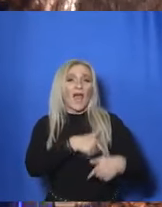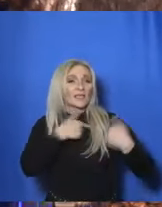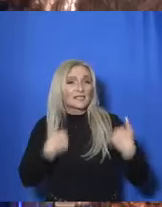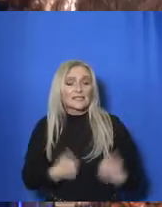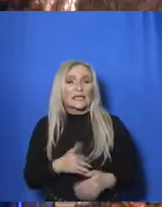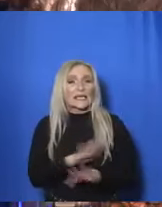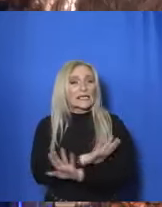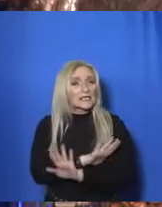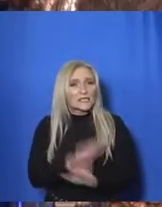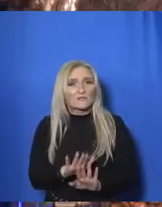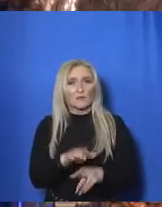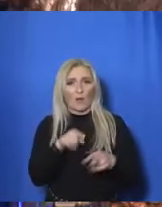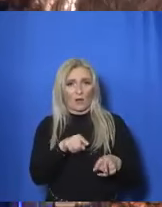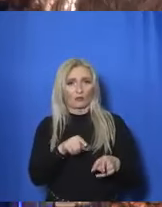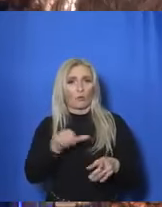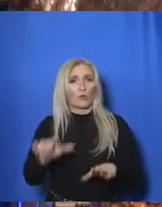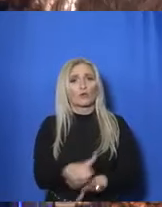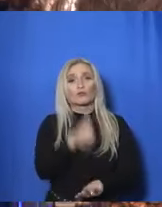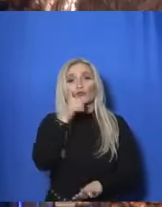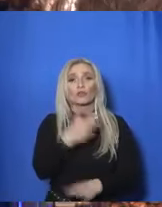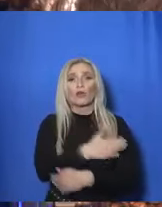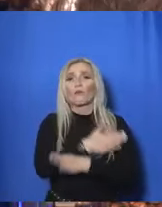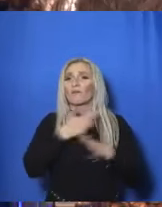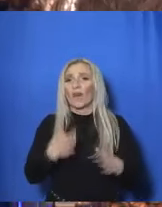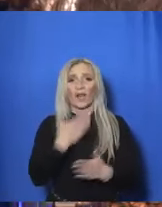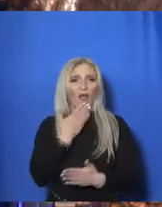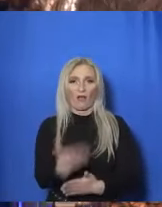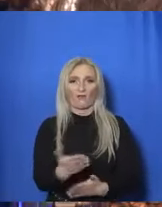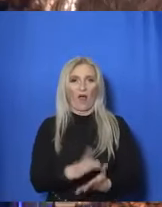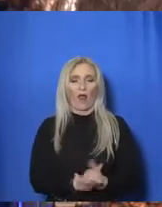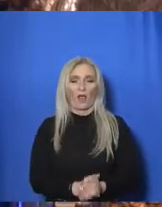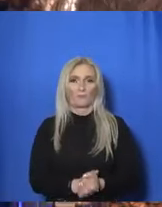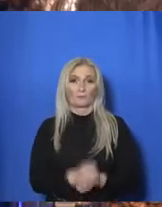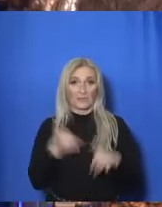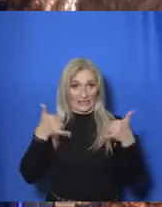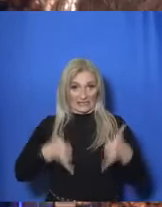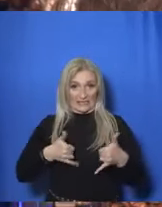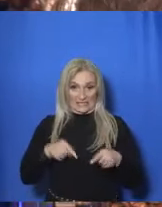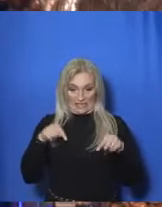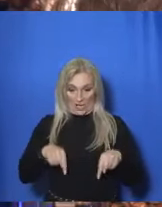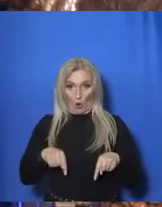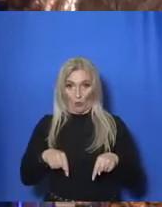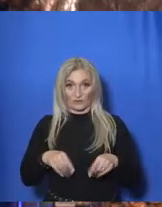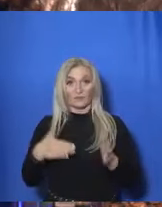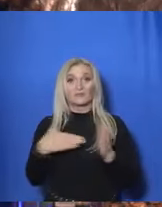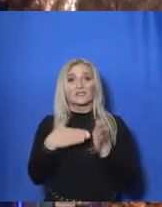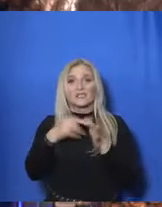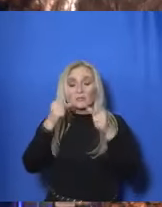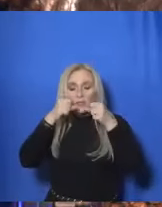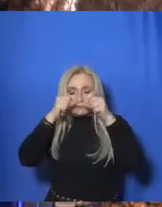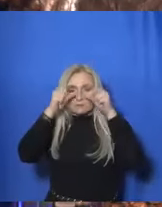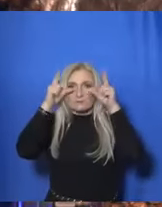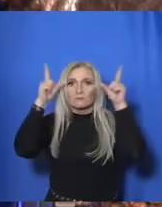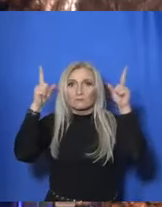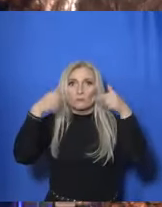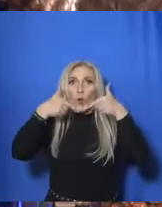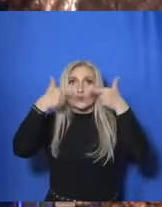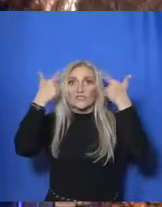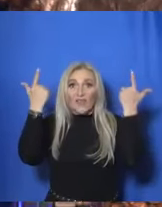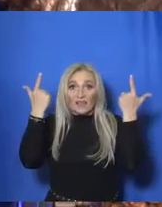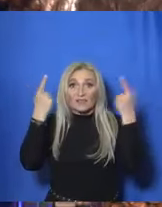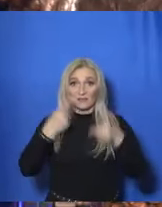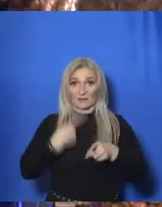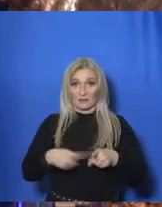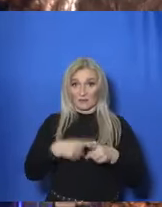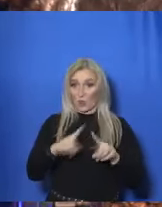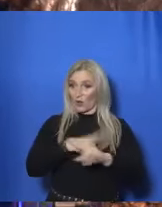Najiskrenije svima na tomu još jednom velika hvala. I sada i ovdje treba osvijestiti da